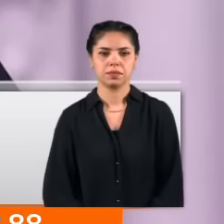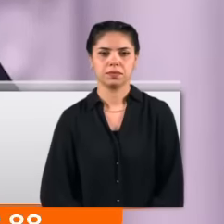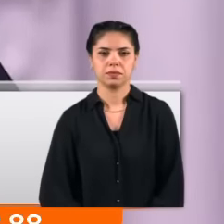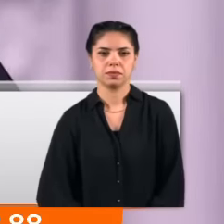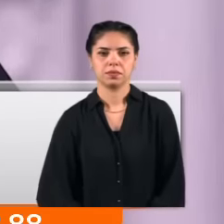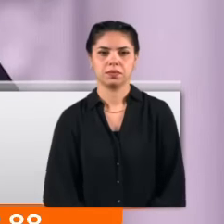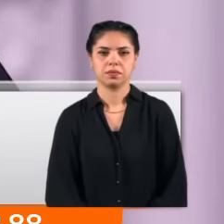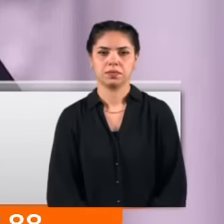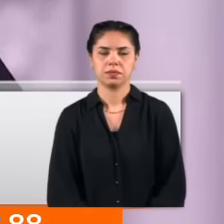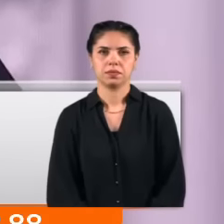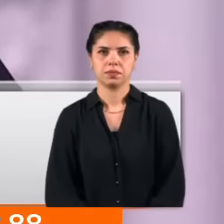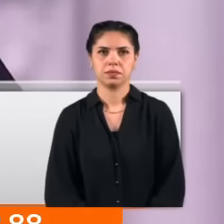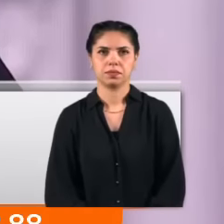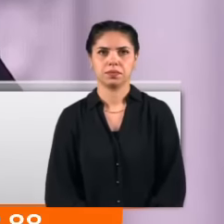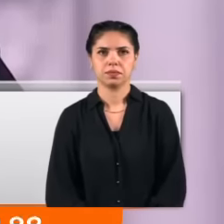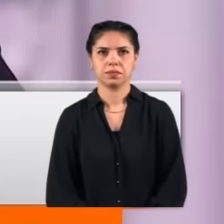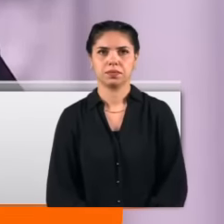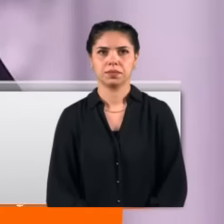çatışma olmazdı.